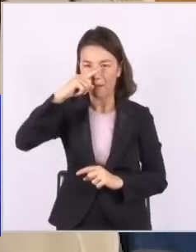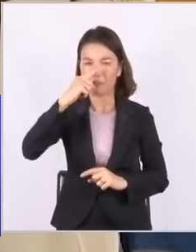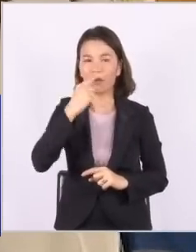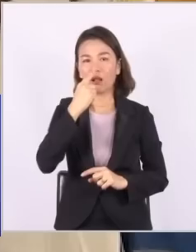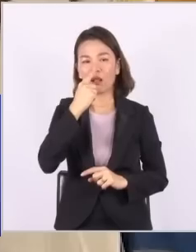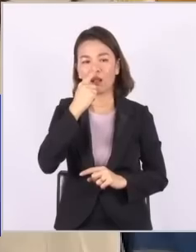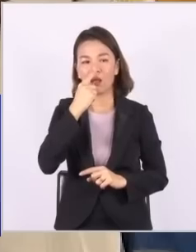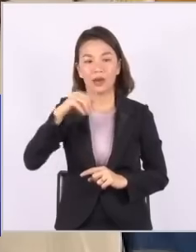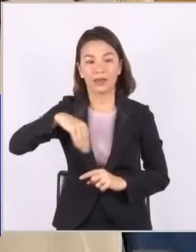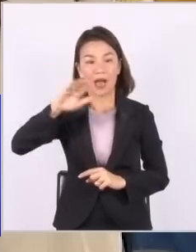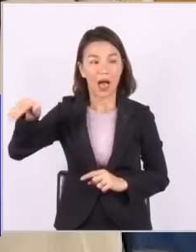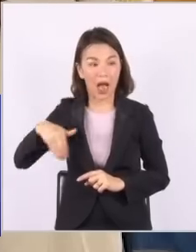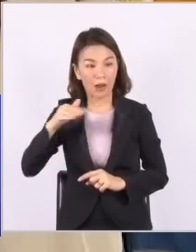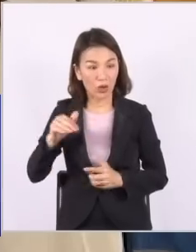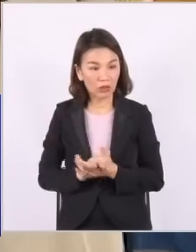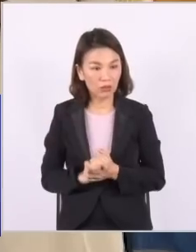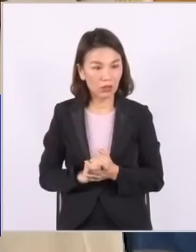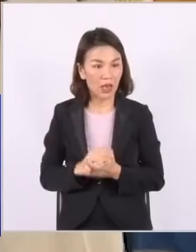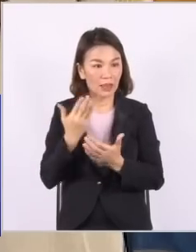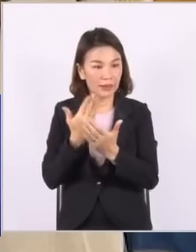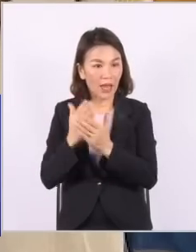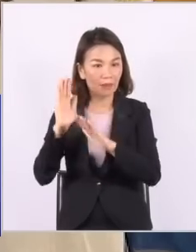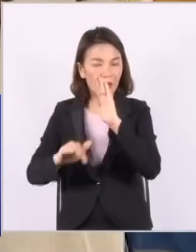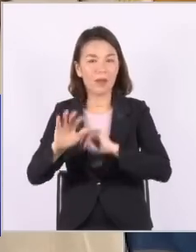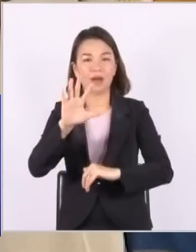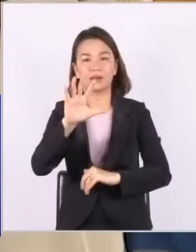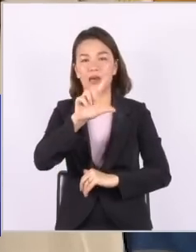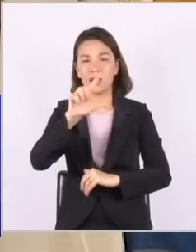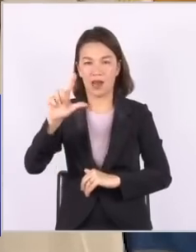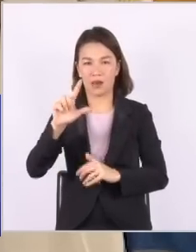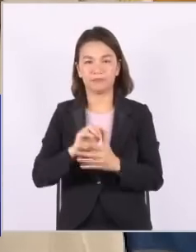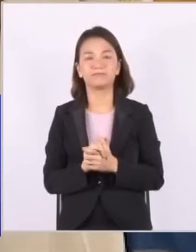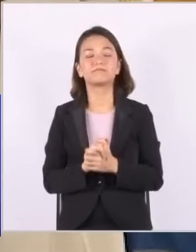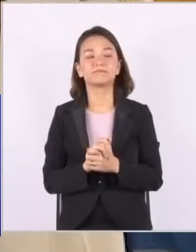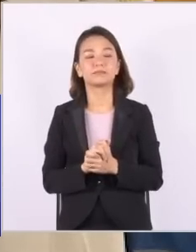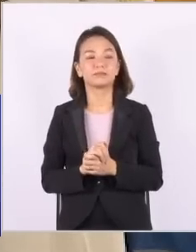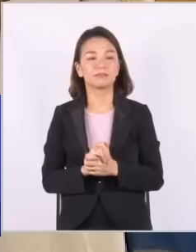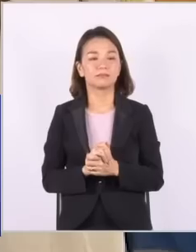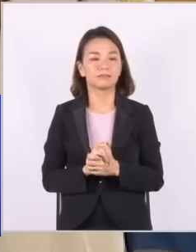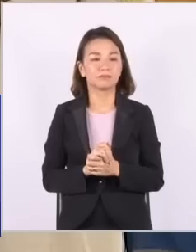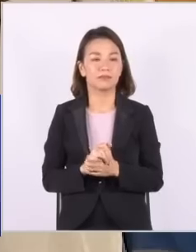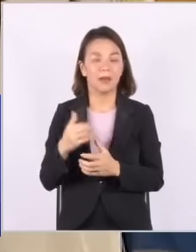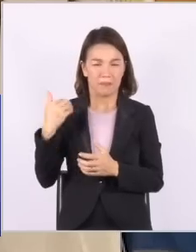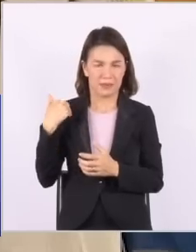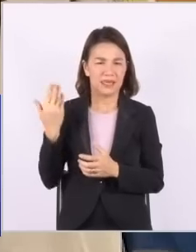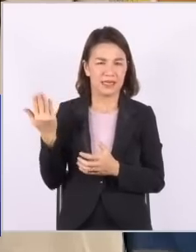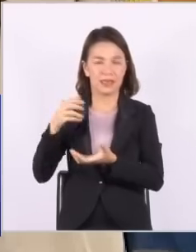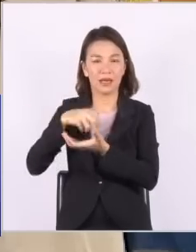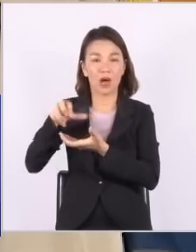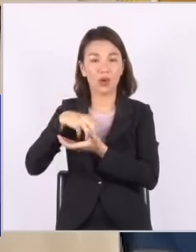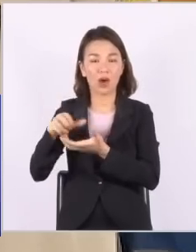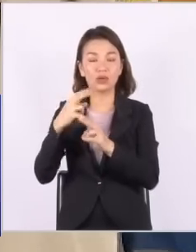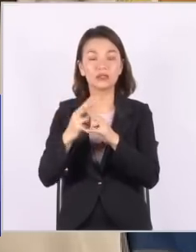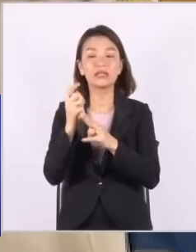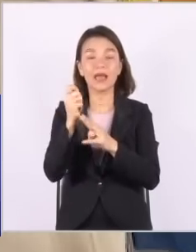ายทั้ง17คนเขาบอกว่าไม่ต่ำกว่า5ล้านบาทครับหนึ่งในผู้เสียหายว่าอย่างไรนางสาวเอก็แล้วกันนะนามสมมุ